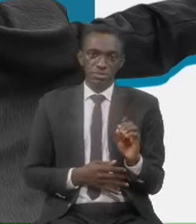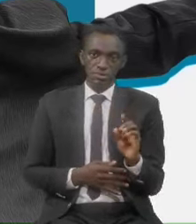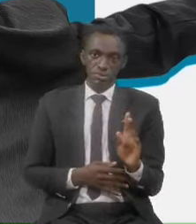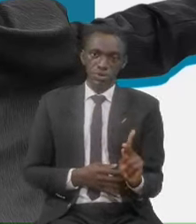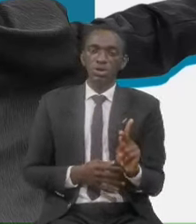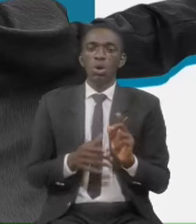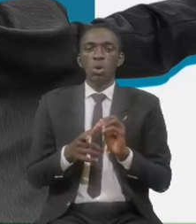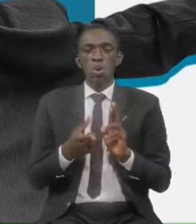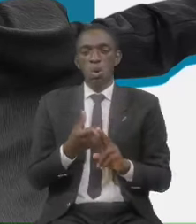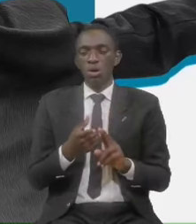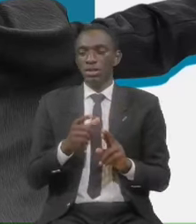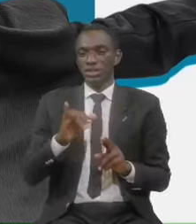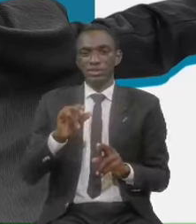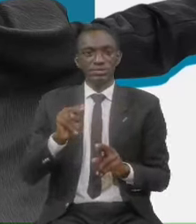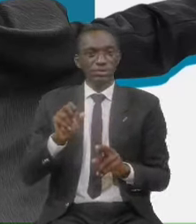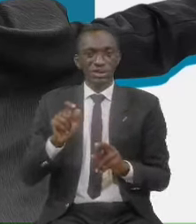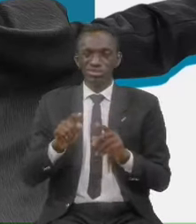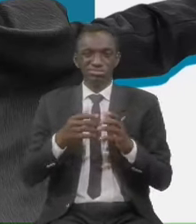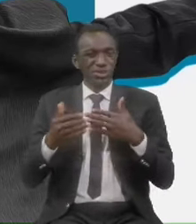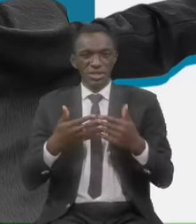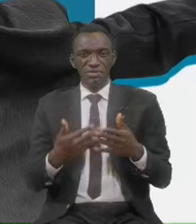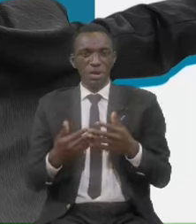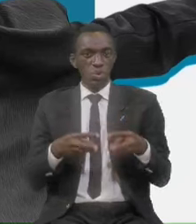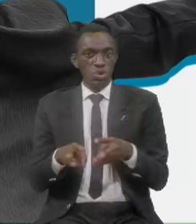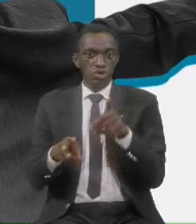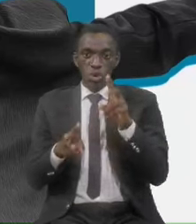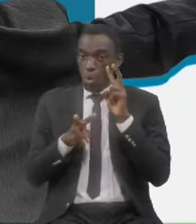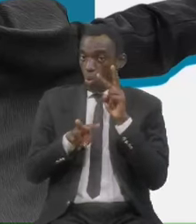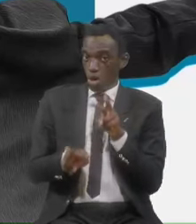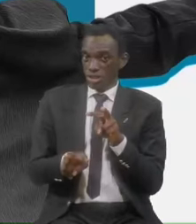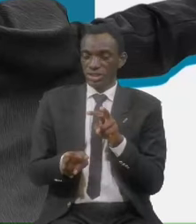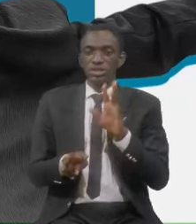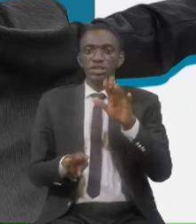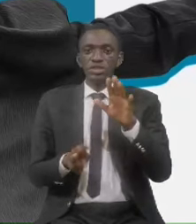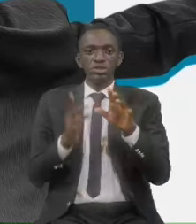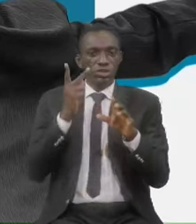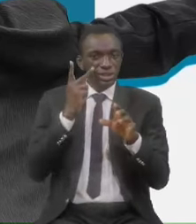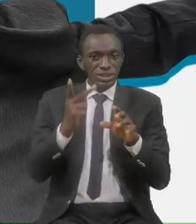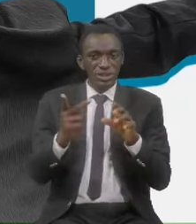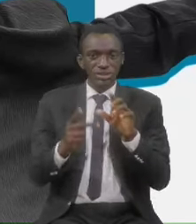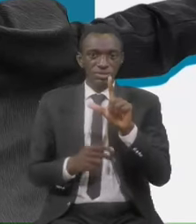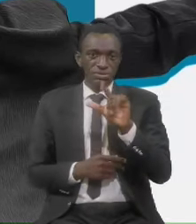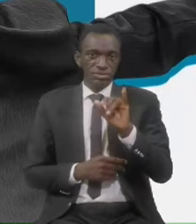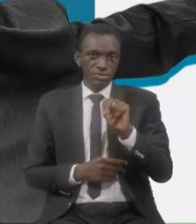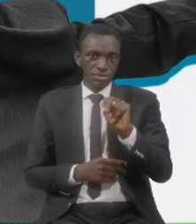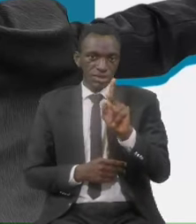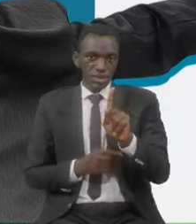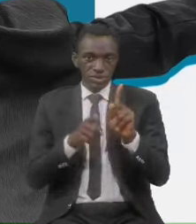Après le message du pasteur, il y a un lien là-bas qui